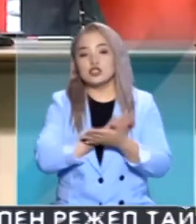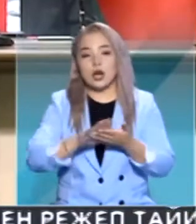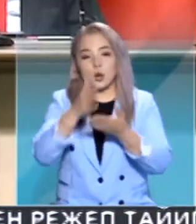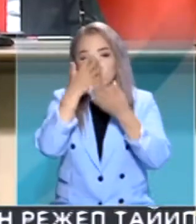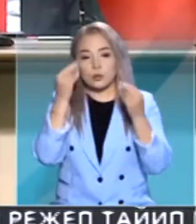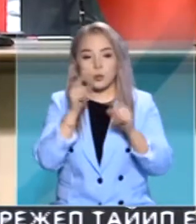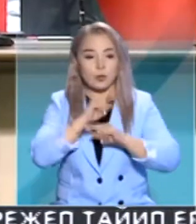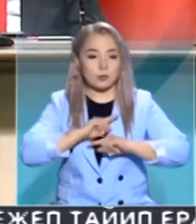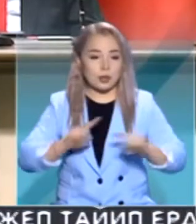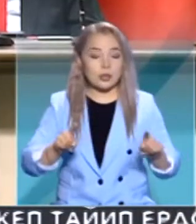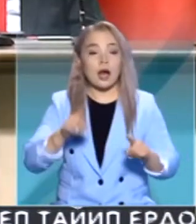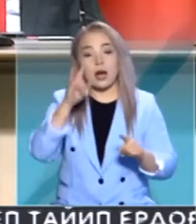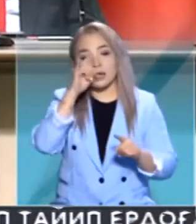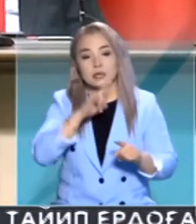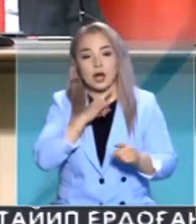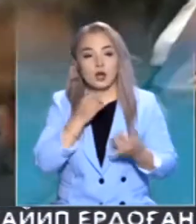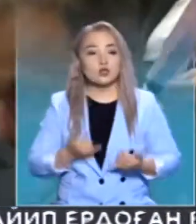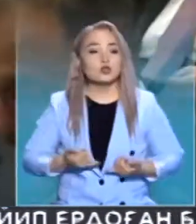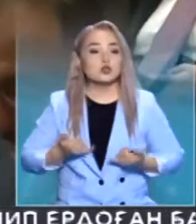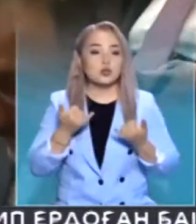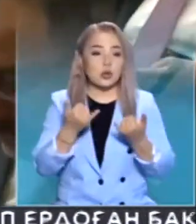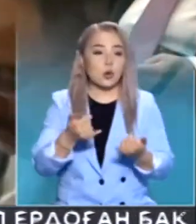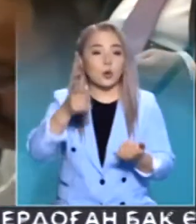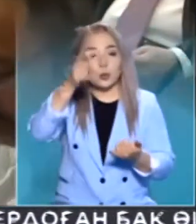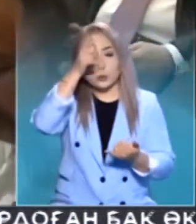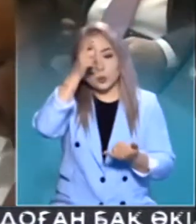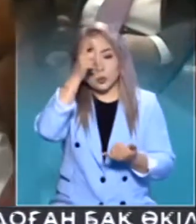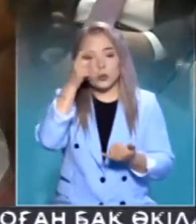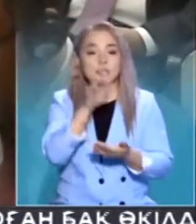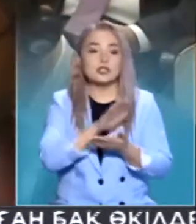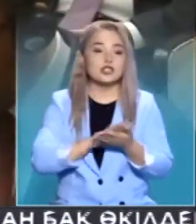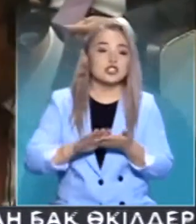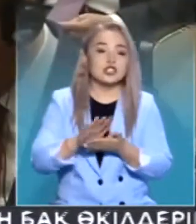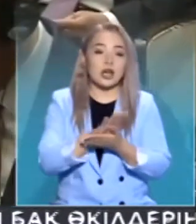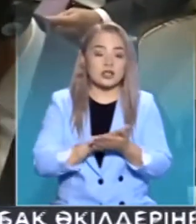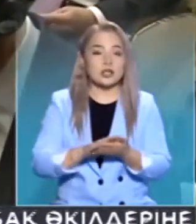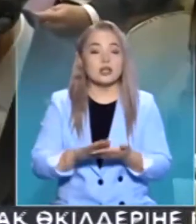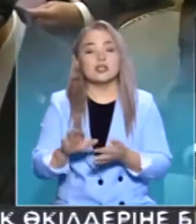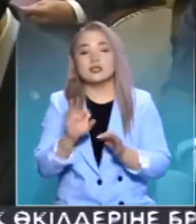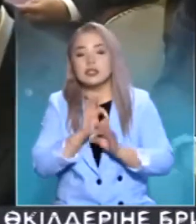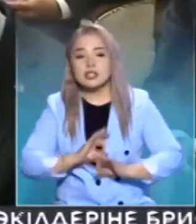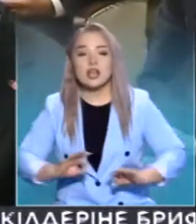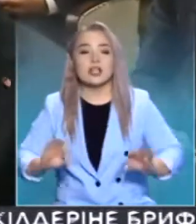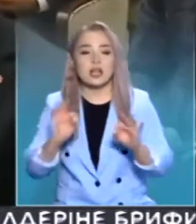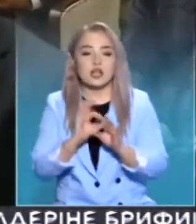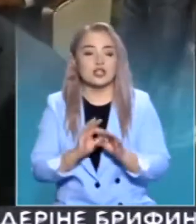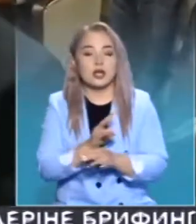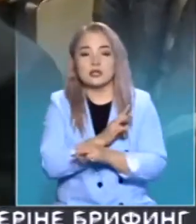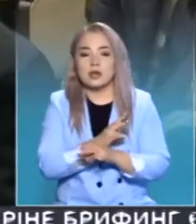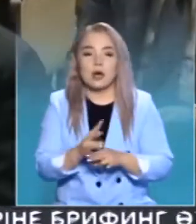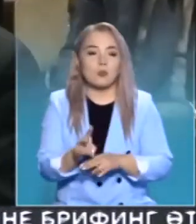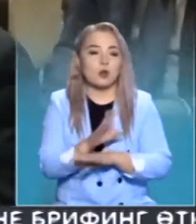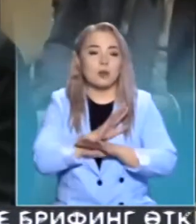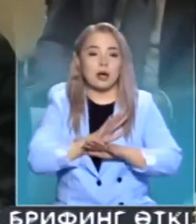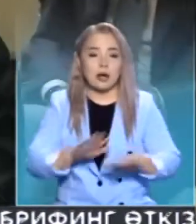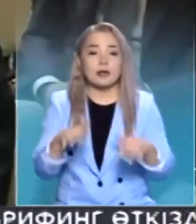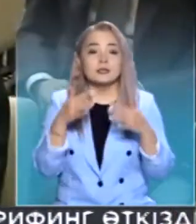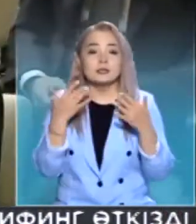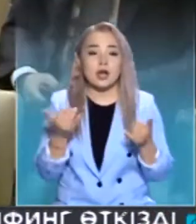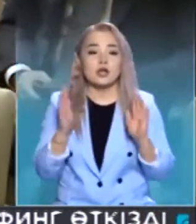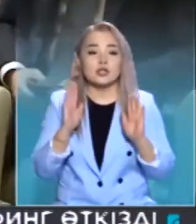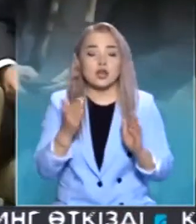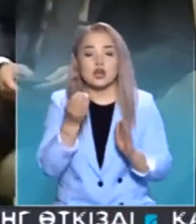ұмытпайды. Қазақстан үшін Түркиядан ешқашан ешқандай зиян болған жоқ. Тек